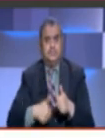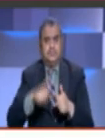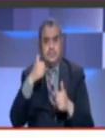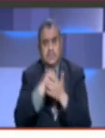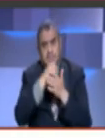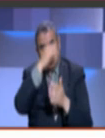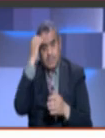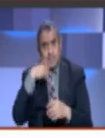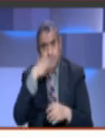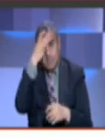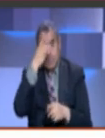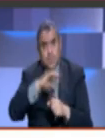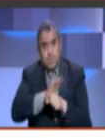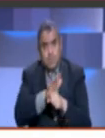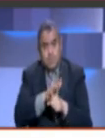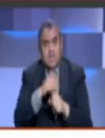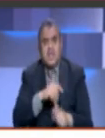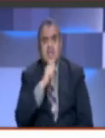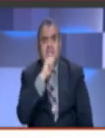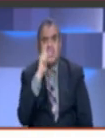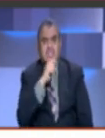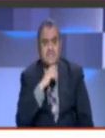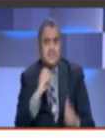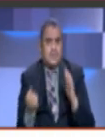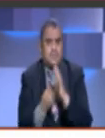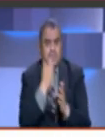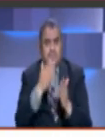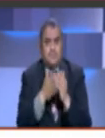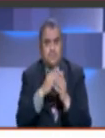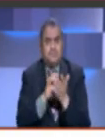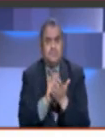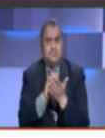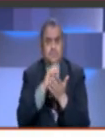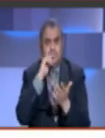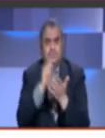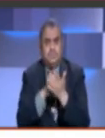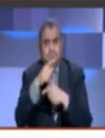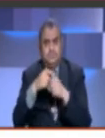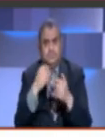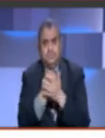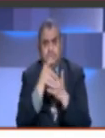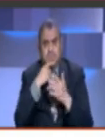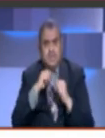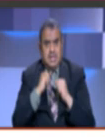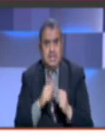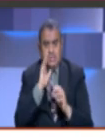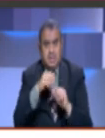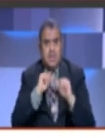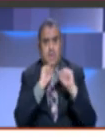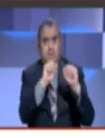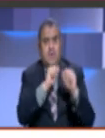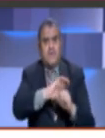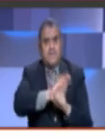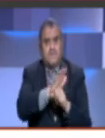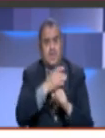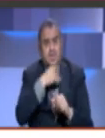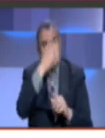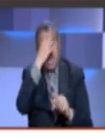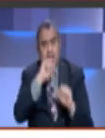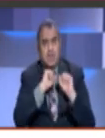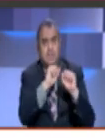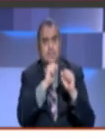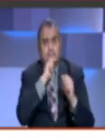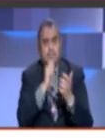الإصابة، فبالتالي بتكون المضاعفات قليلة جدا، الإنسان بيكون قادر على مقاومة هذا الفيروس، مقاومة المرض،